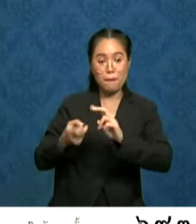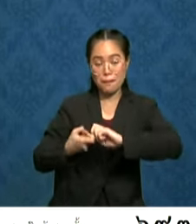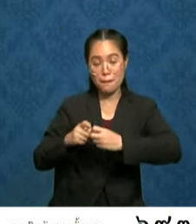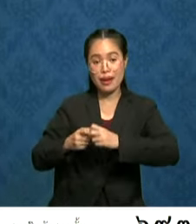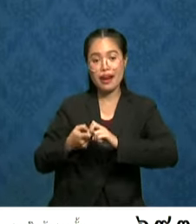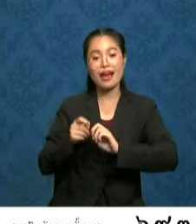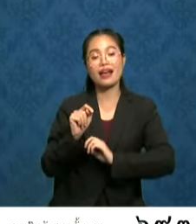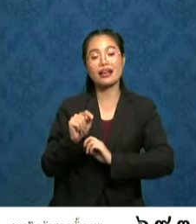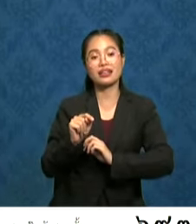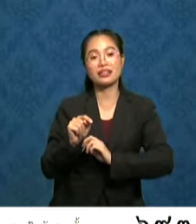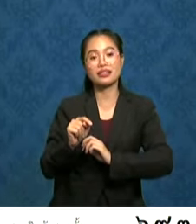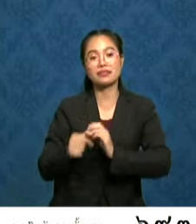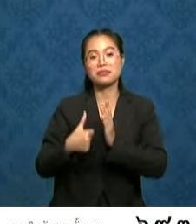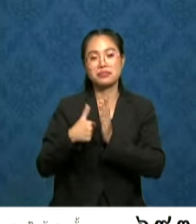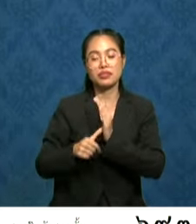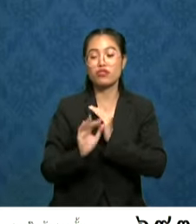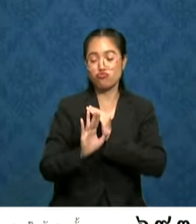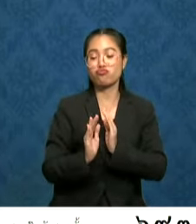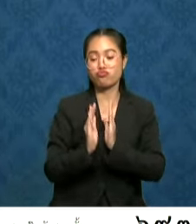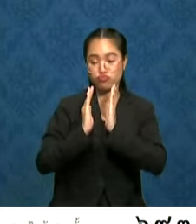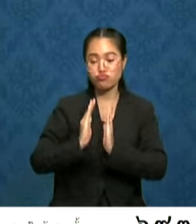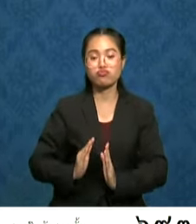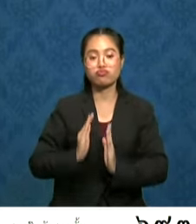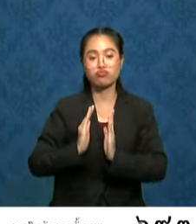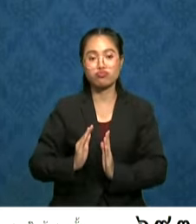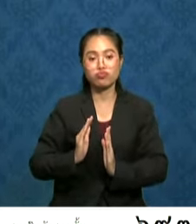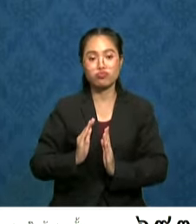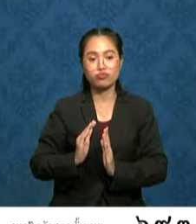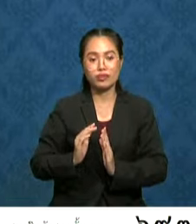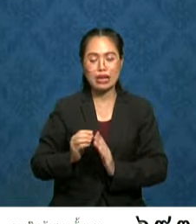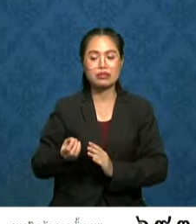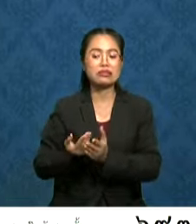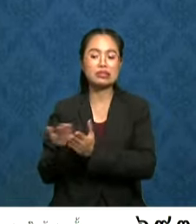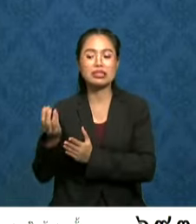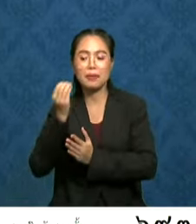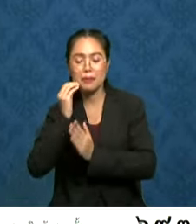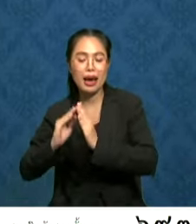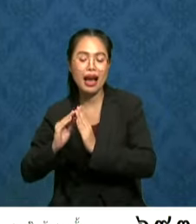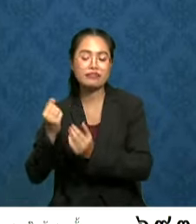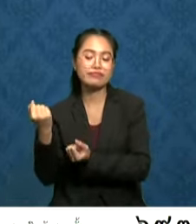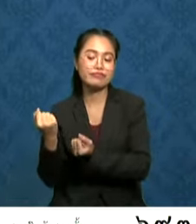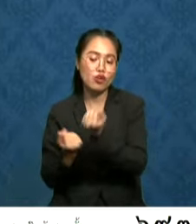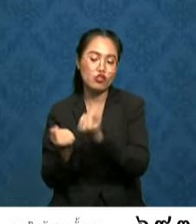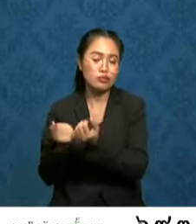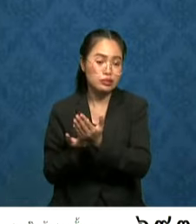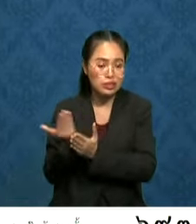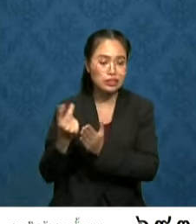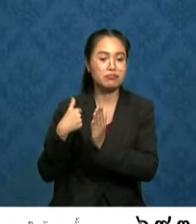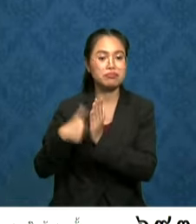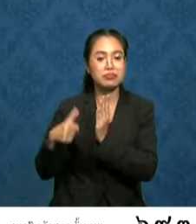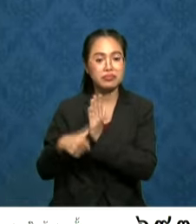พูดกันจริงๆก็คือเป็นหนี้ส่วนบุคคลนะคะเป็นหนี้เอ่อสินเชื่อบ้านก็มีปัญหาสินเชื่อรถก็มีปัญหานะคะแต่